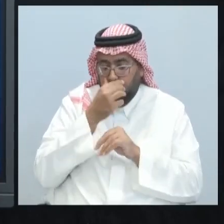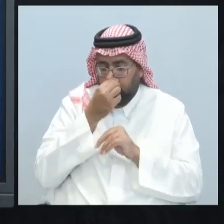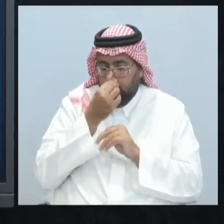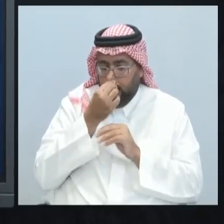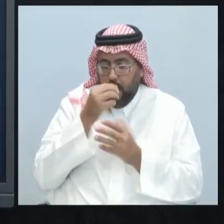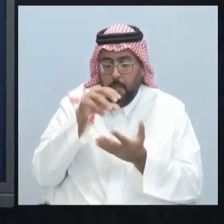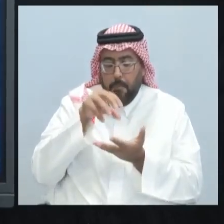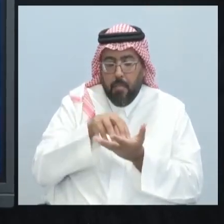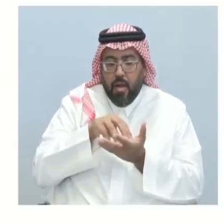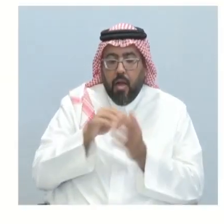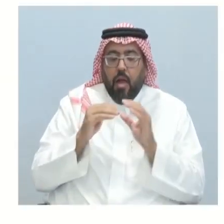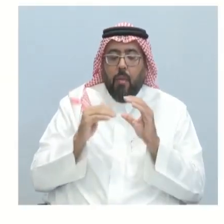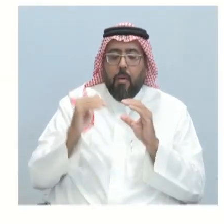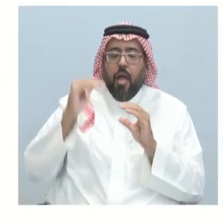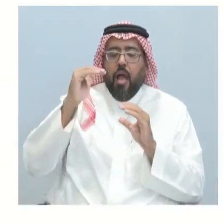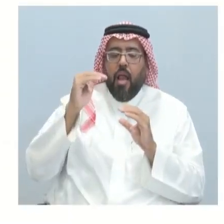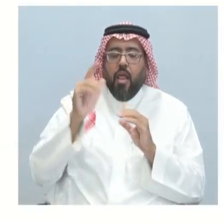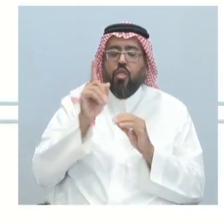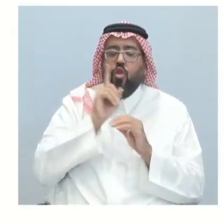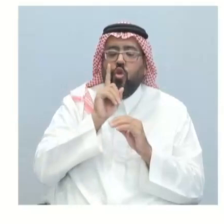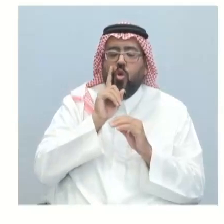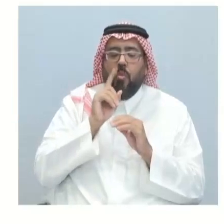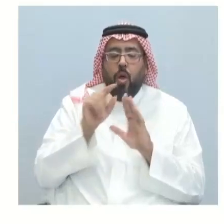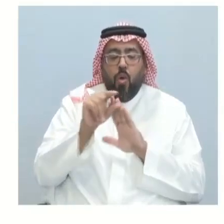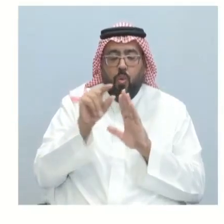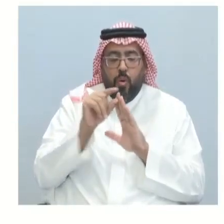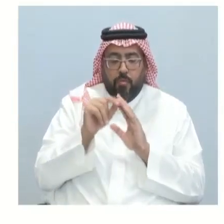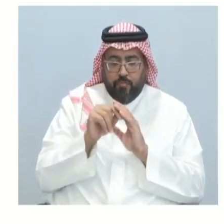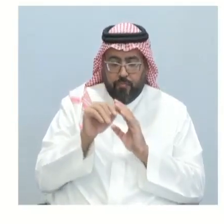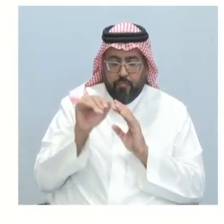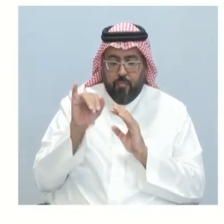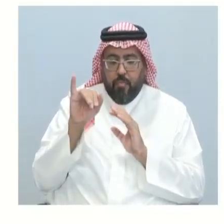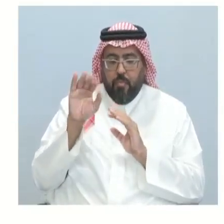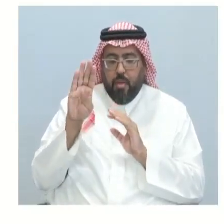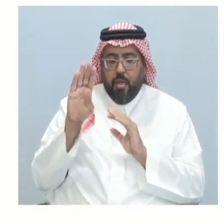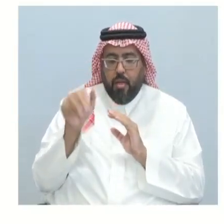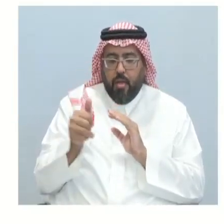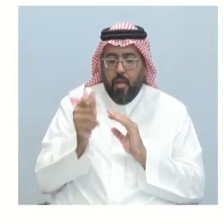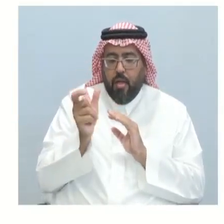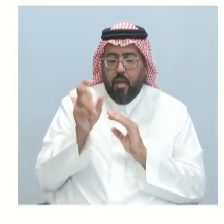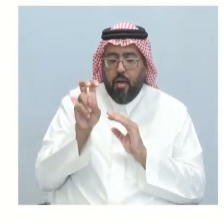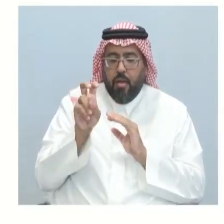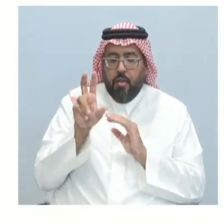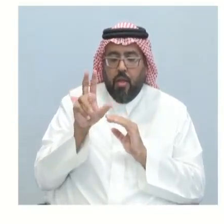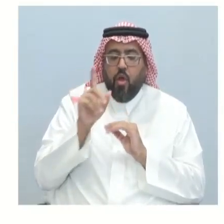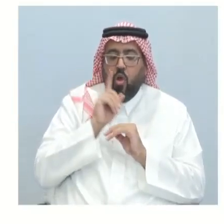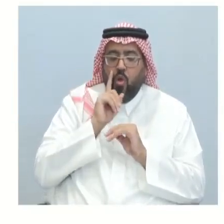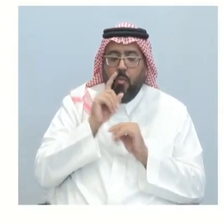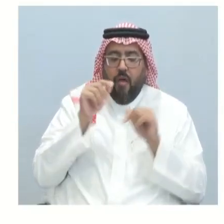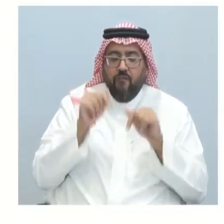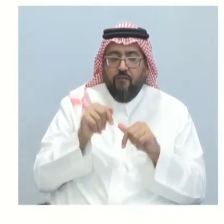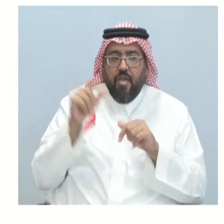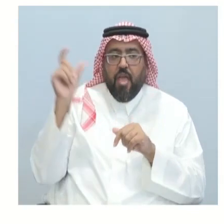عن مكانه الام كما ترون هذا هو عنوان درسنا ابنائي وبناتي اما عن الوحده